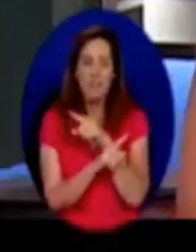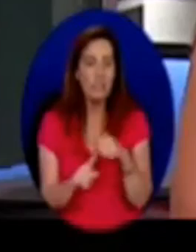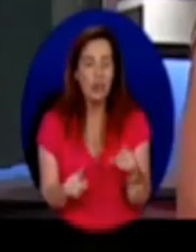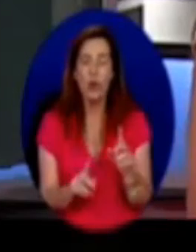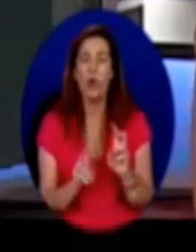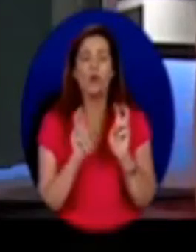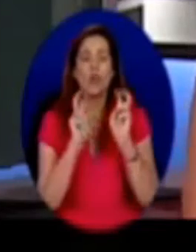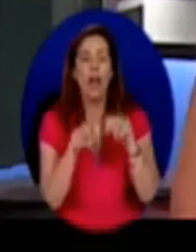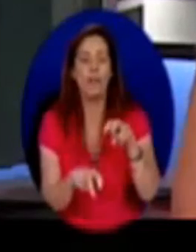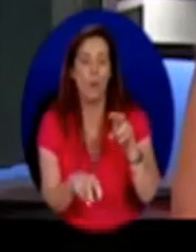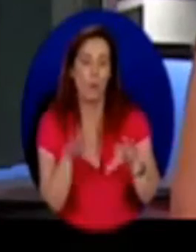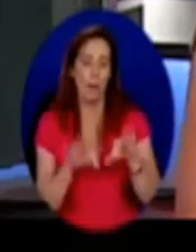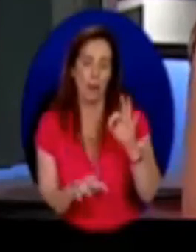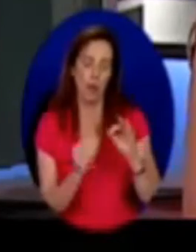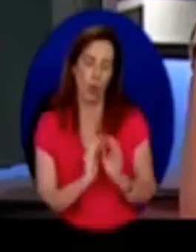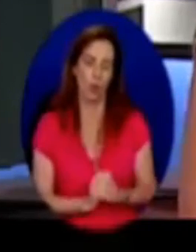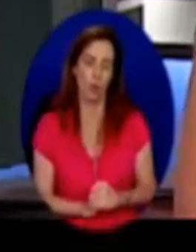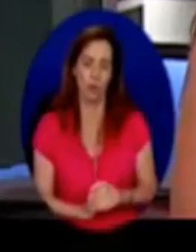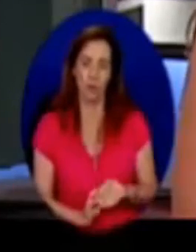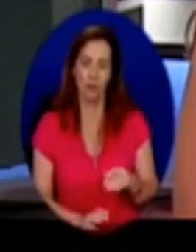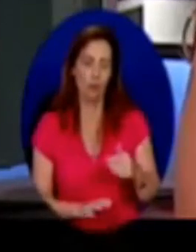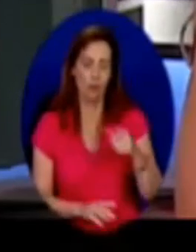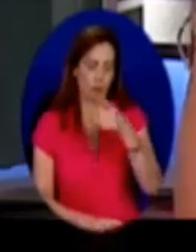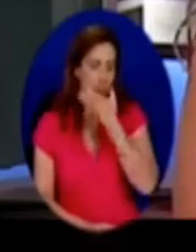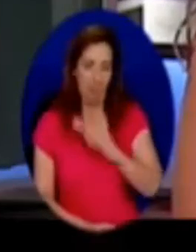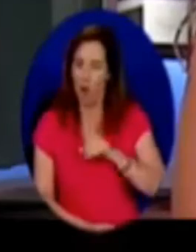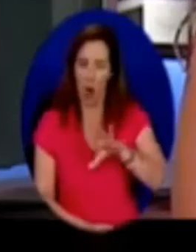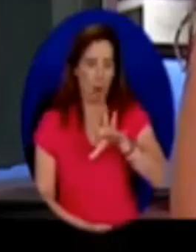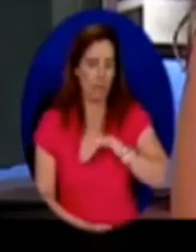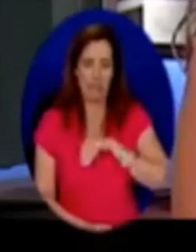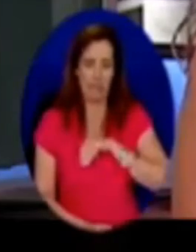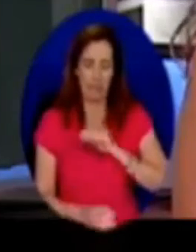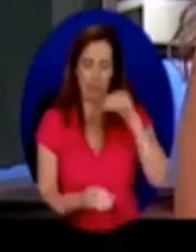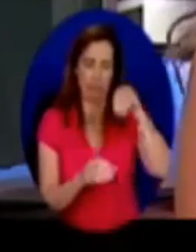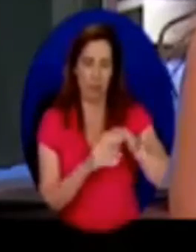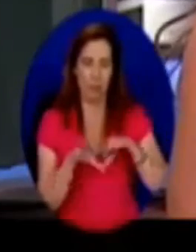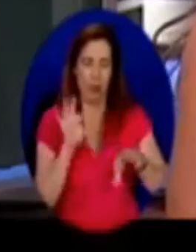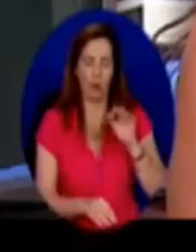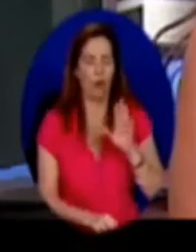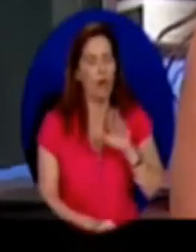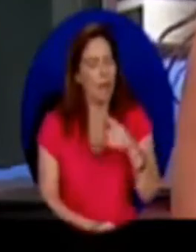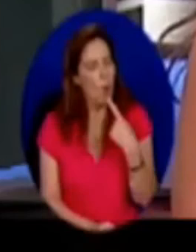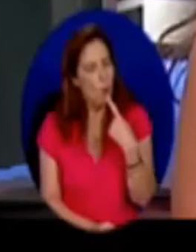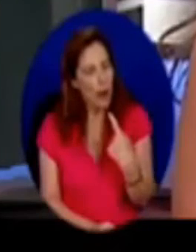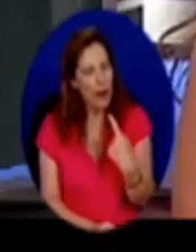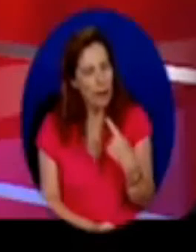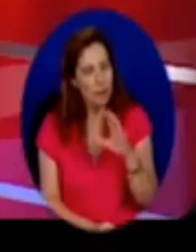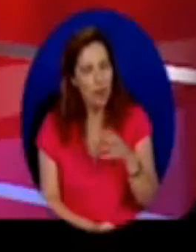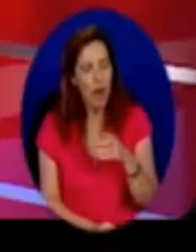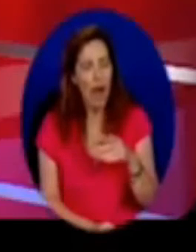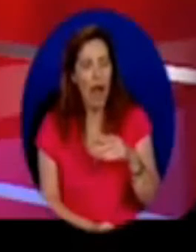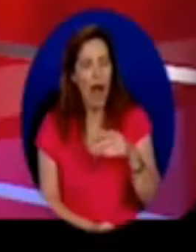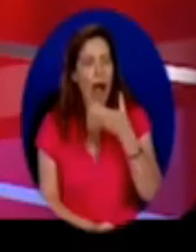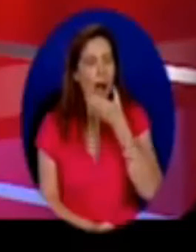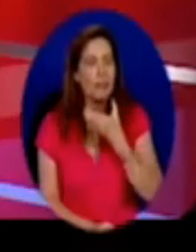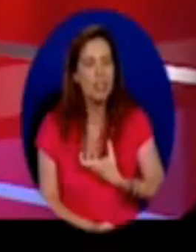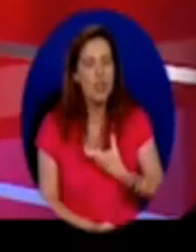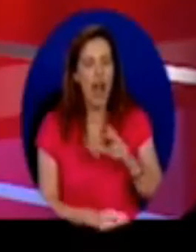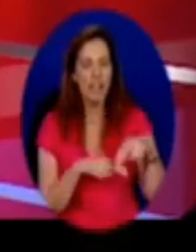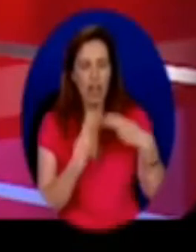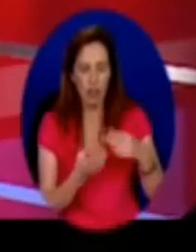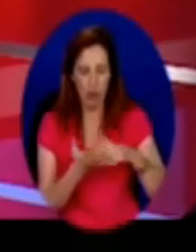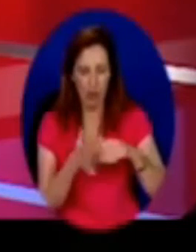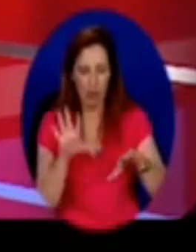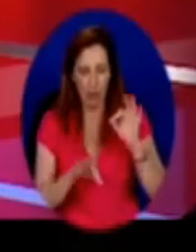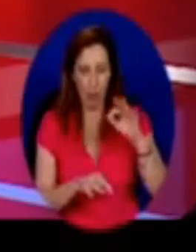לרוץ לבחירות מראש חמנאי לא נתן להם להיות להופיע בל ורים על קמבק של אחמדי נג'ד לקראת